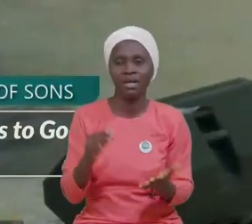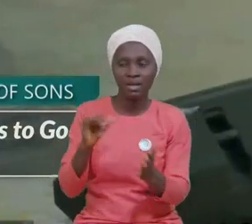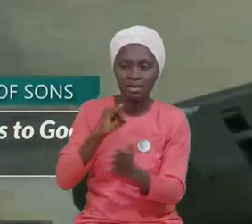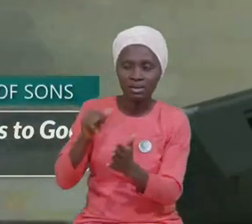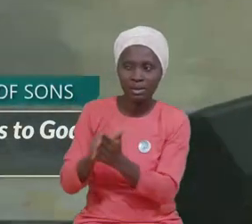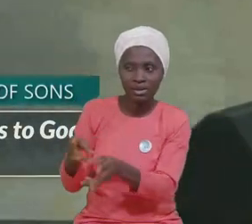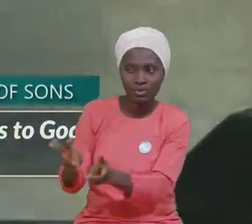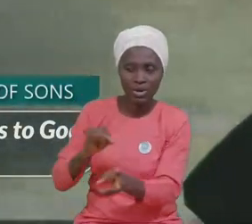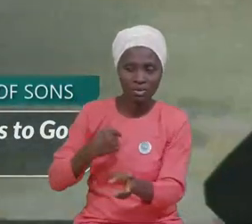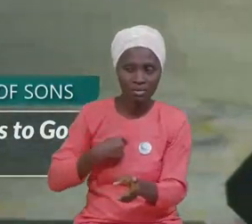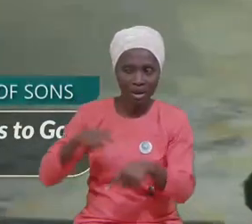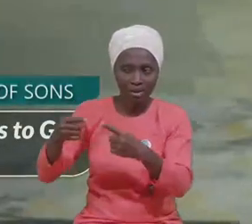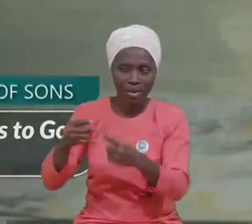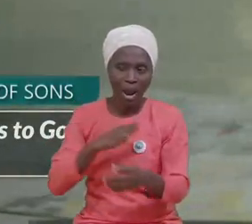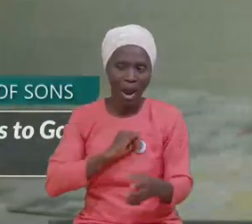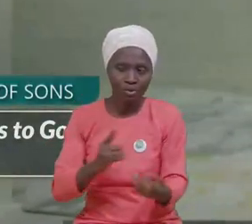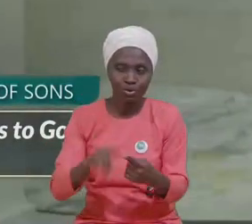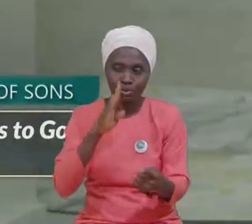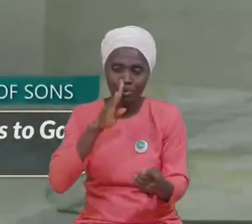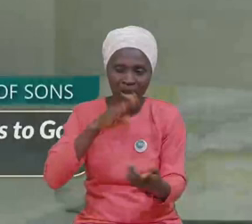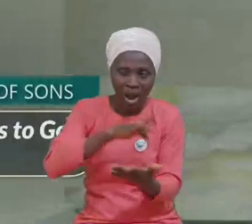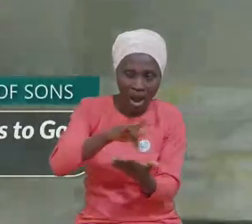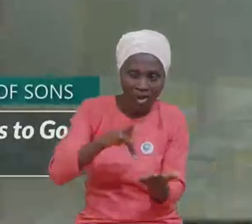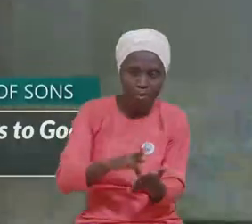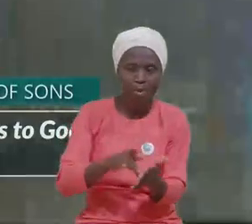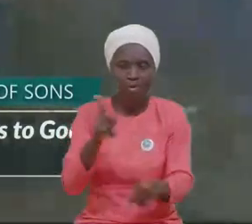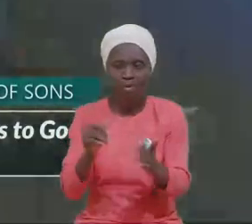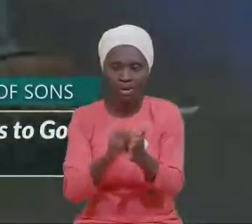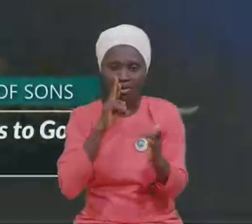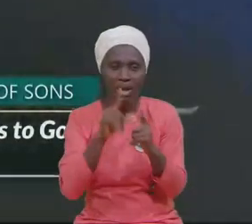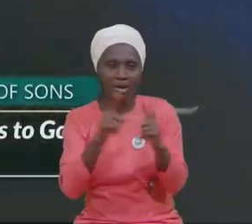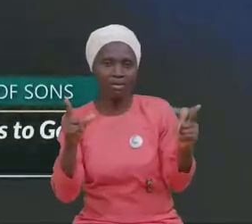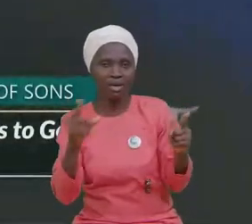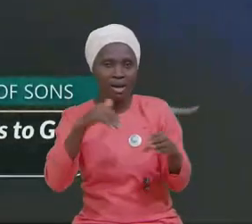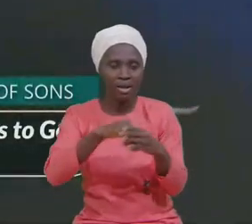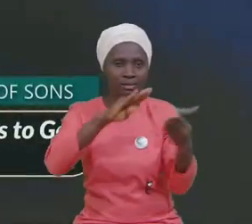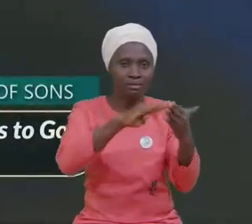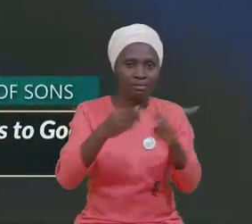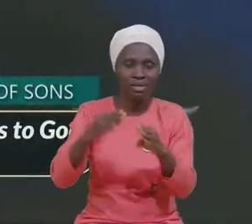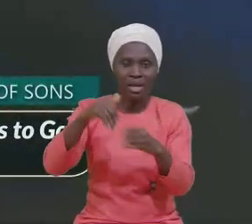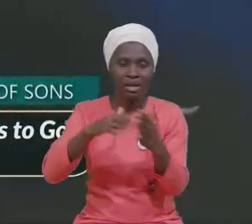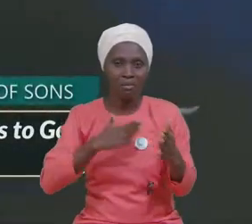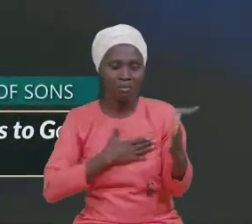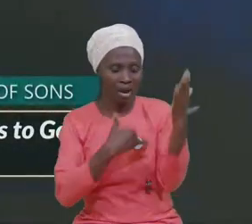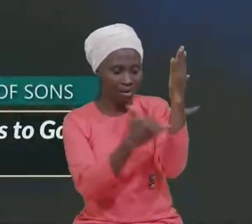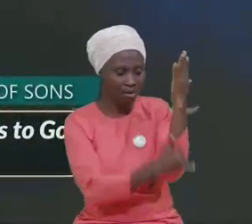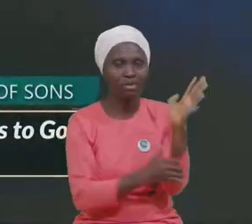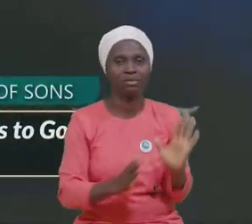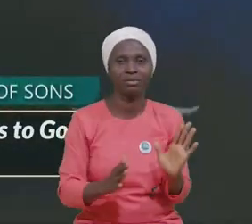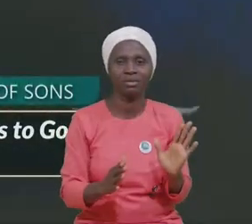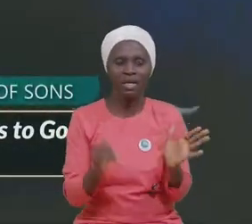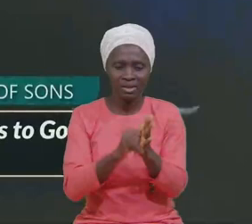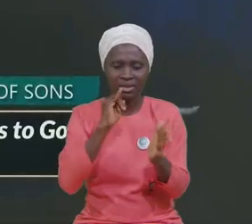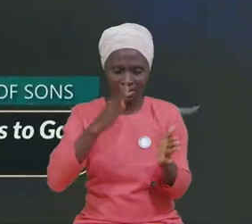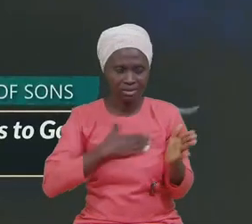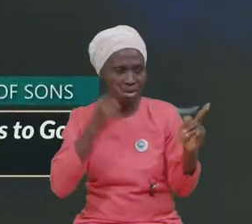grands, grands hommes. Grands pour Christ. Grand dans la communauté et grand dans mon pays, ça